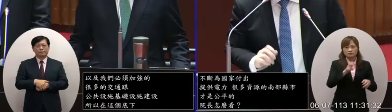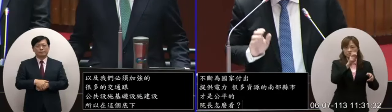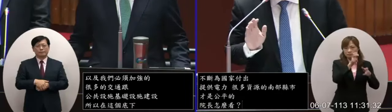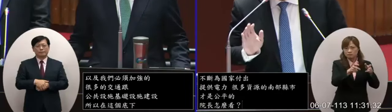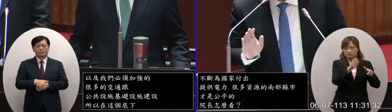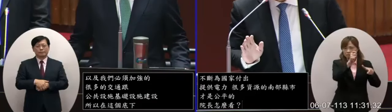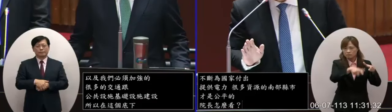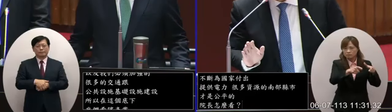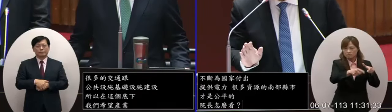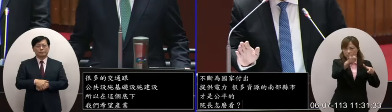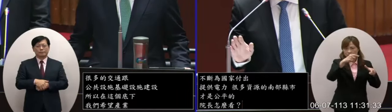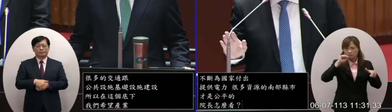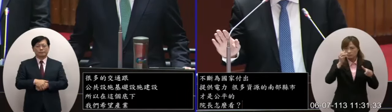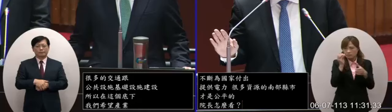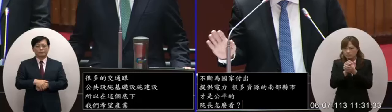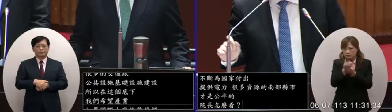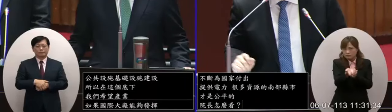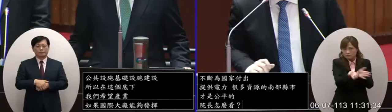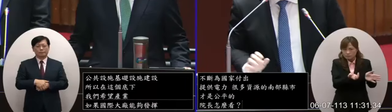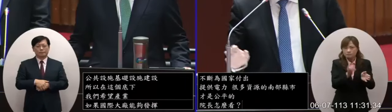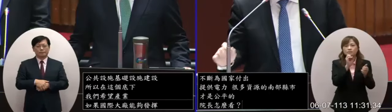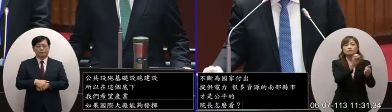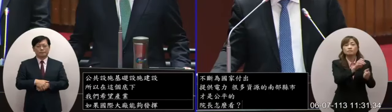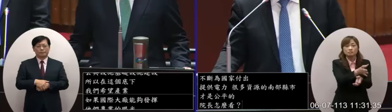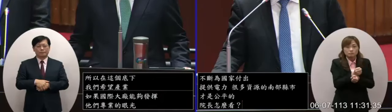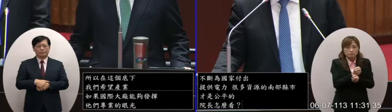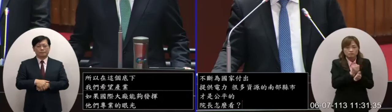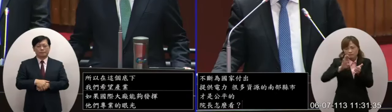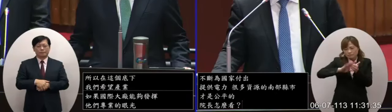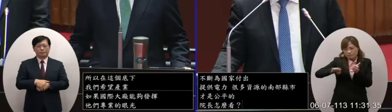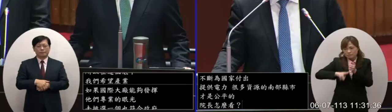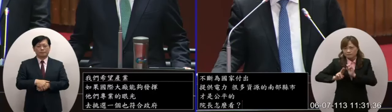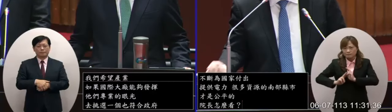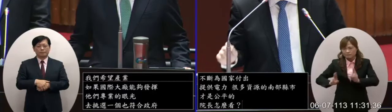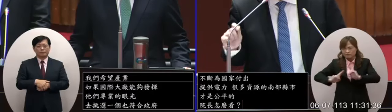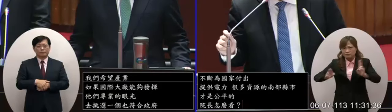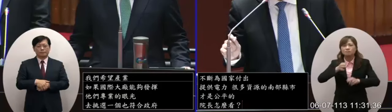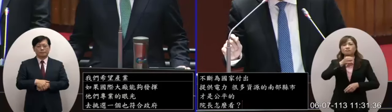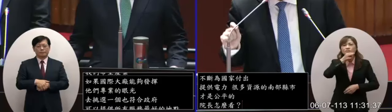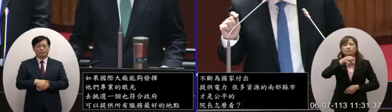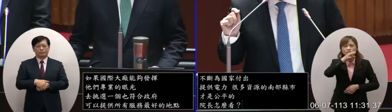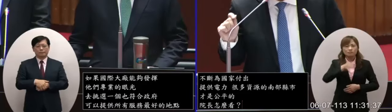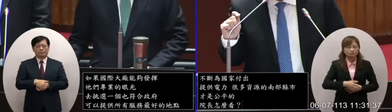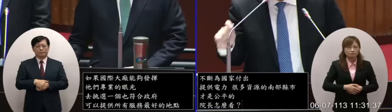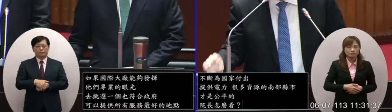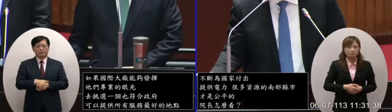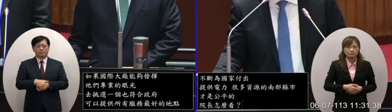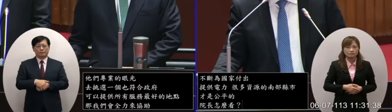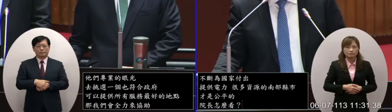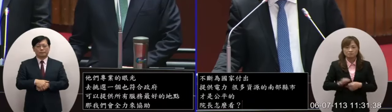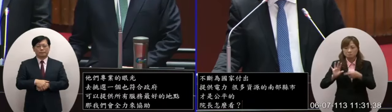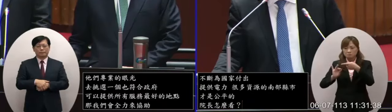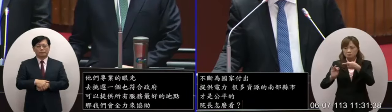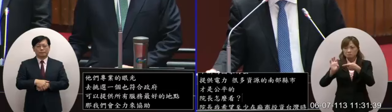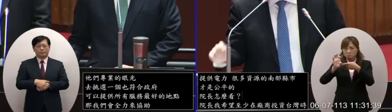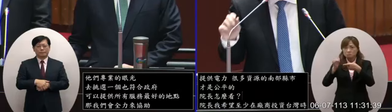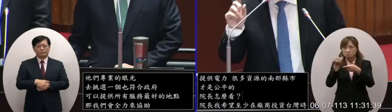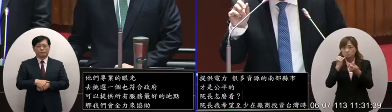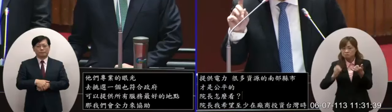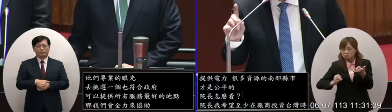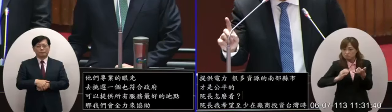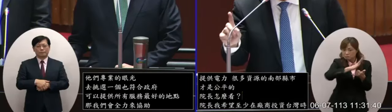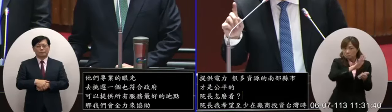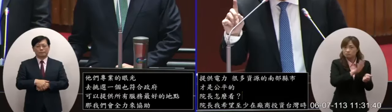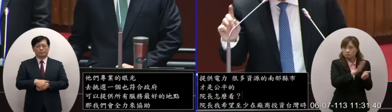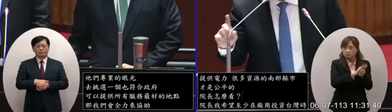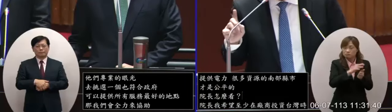资台湾的时候，也多多提醒了哈。南部的部分的电力其实充分供应的，而且还现在除了40%中送北送以外，